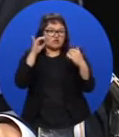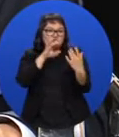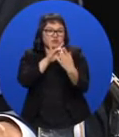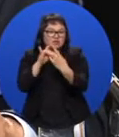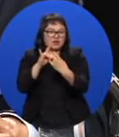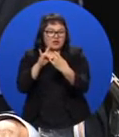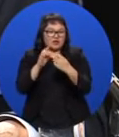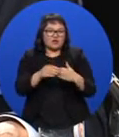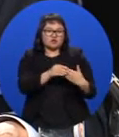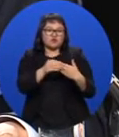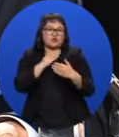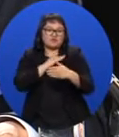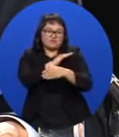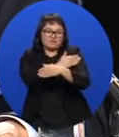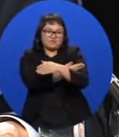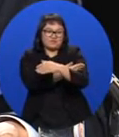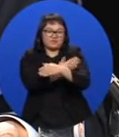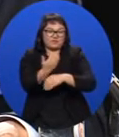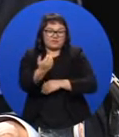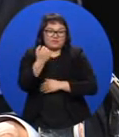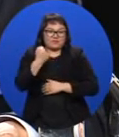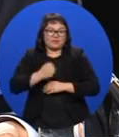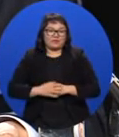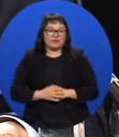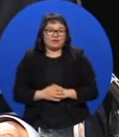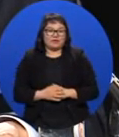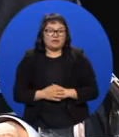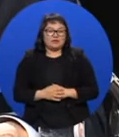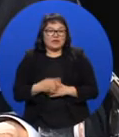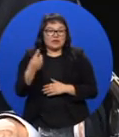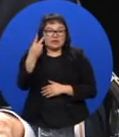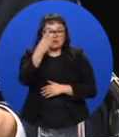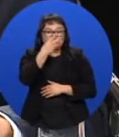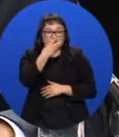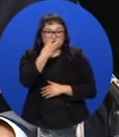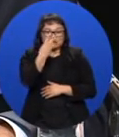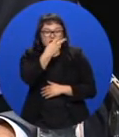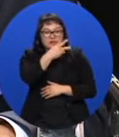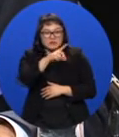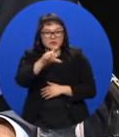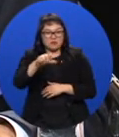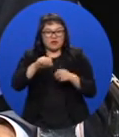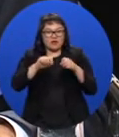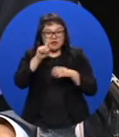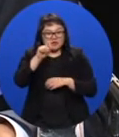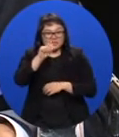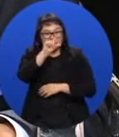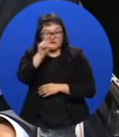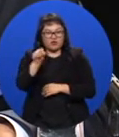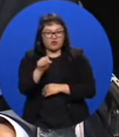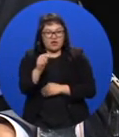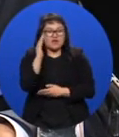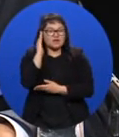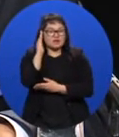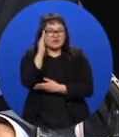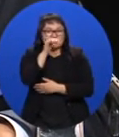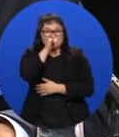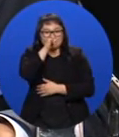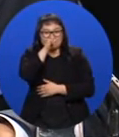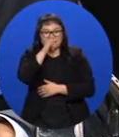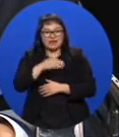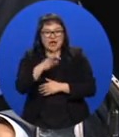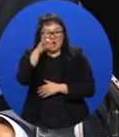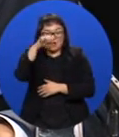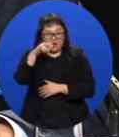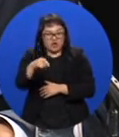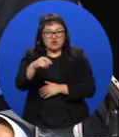제가 잡았습니다. 우리 저 2015년 11월 기자회견을 했습니다. 우리